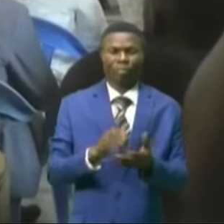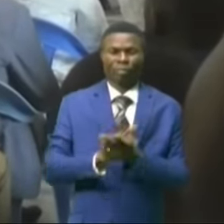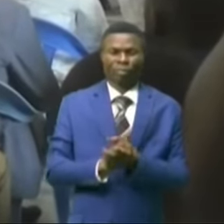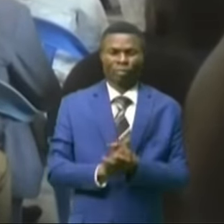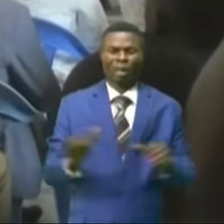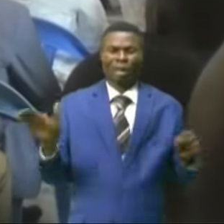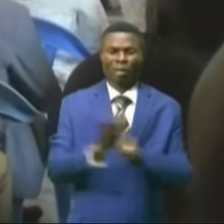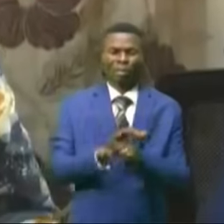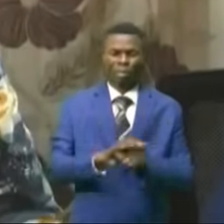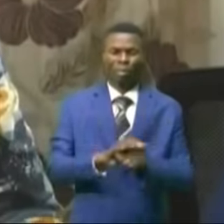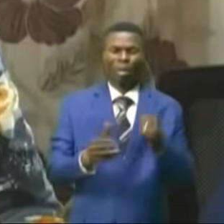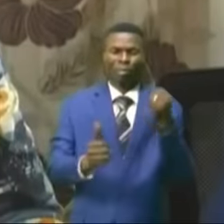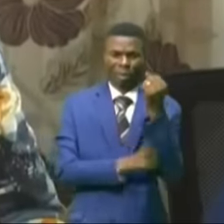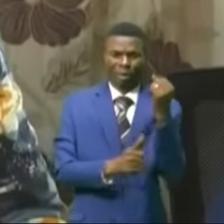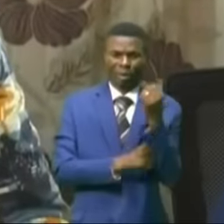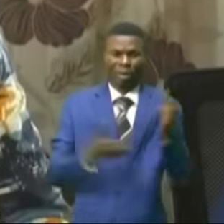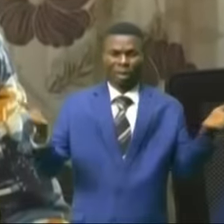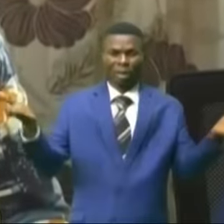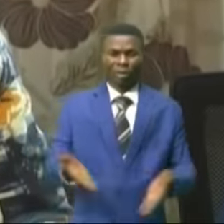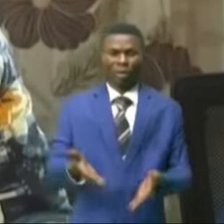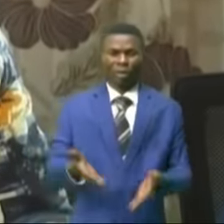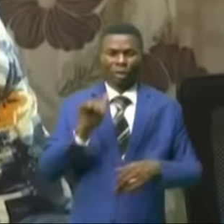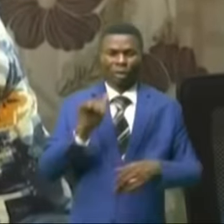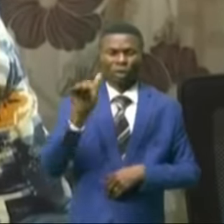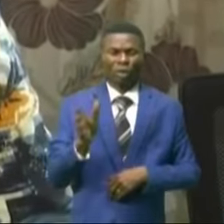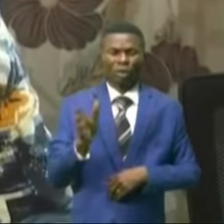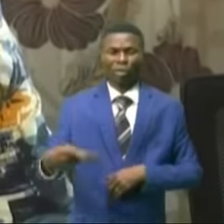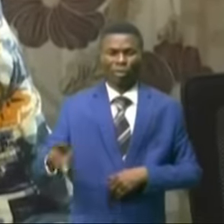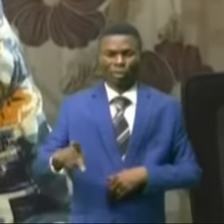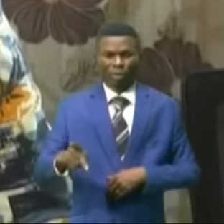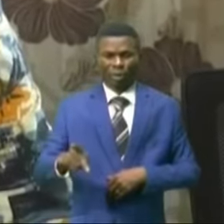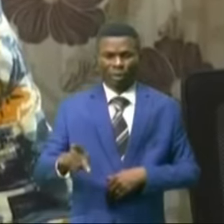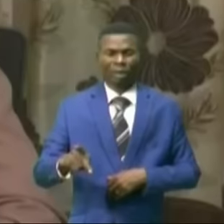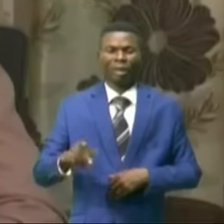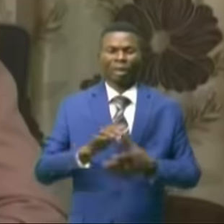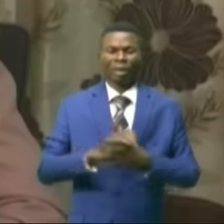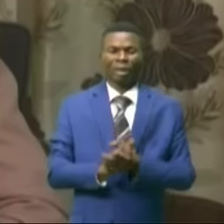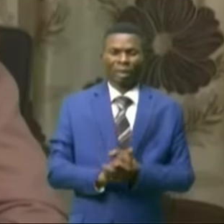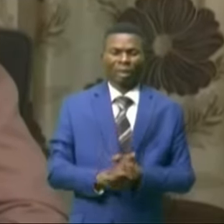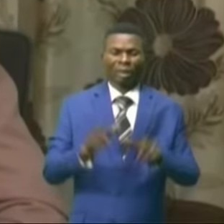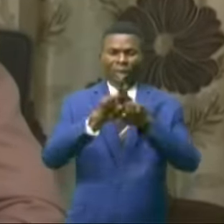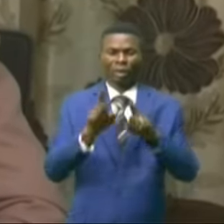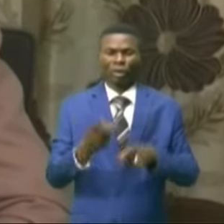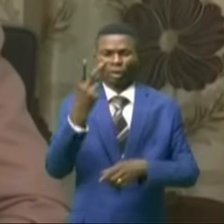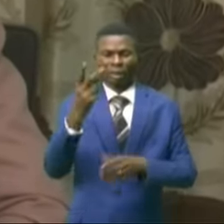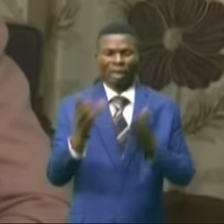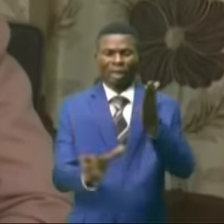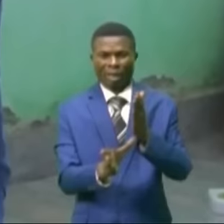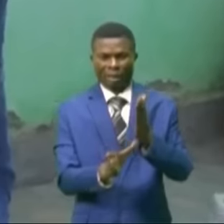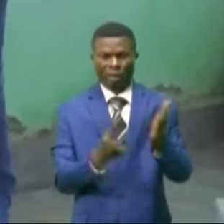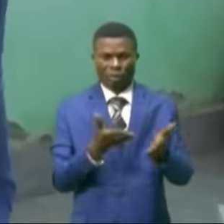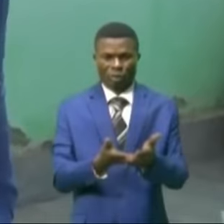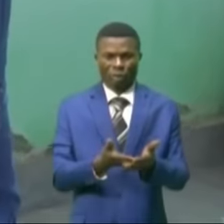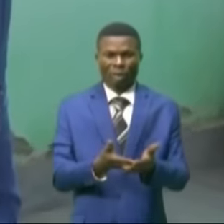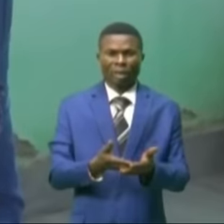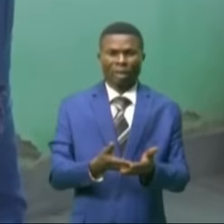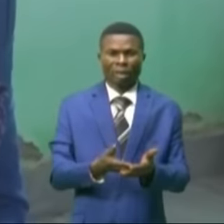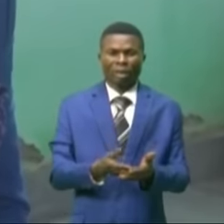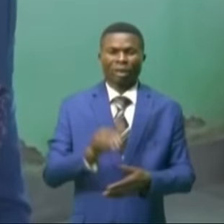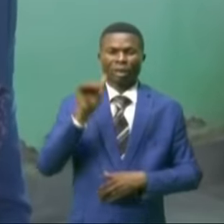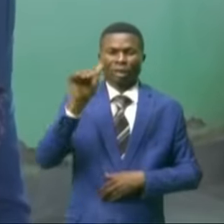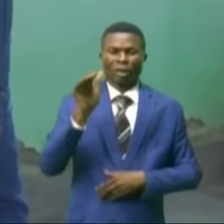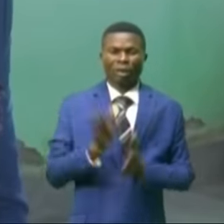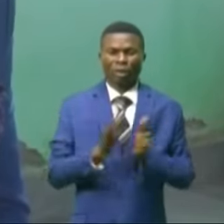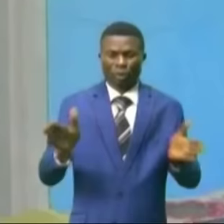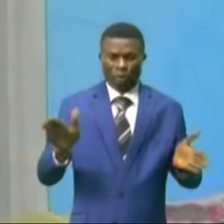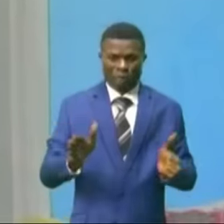remplie comme un œuf. C'était en présence du directeur provincial Alidor Mamina Kaisha et de ses deux adjoints. À cette occasion, le DGA